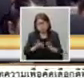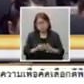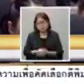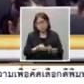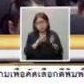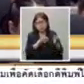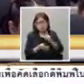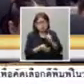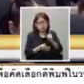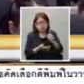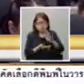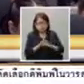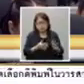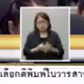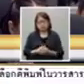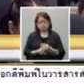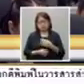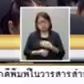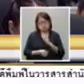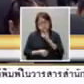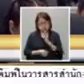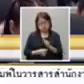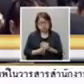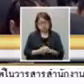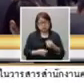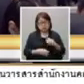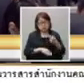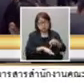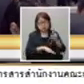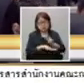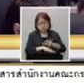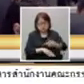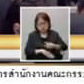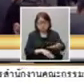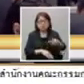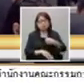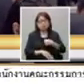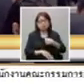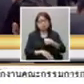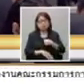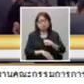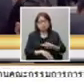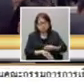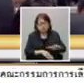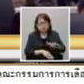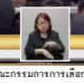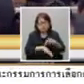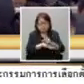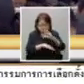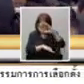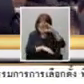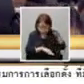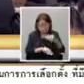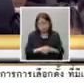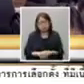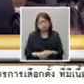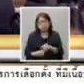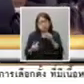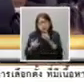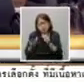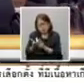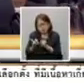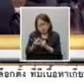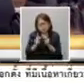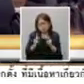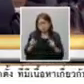นอย่างนี้นะครับว่าผมได้รับเชิญจากท่านประธานท่านประธานชวนแล้ววันนั้นเข้าองค์คณะ